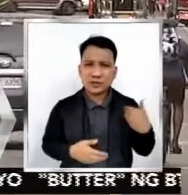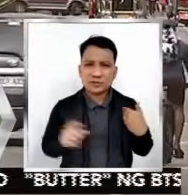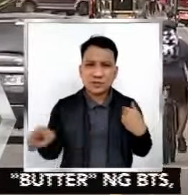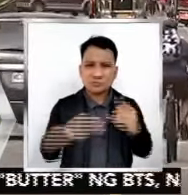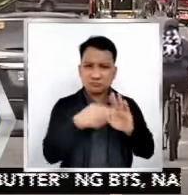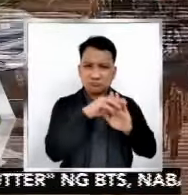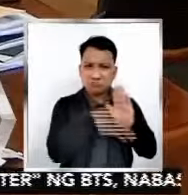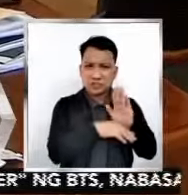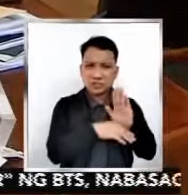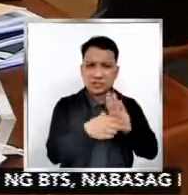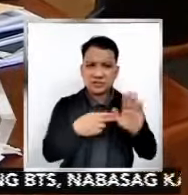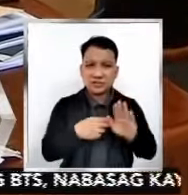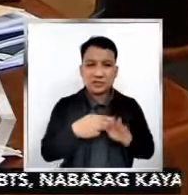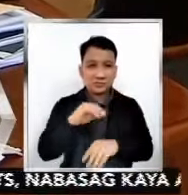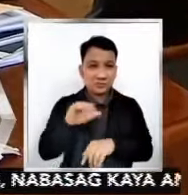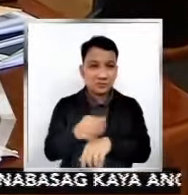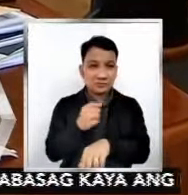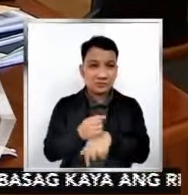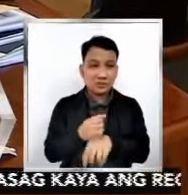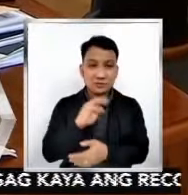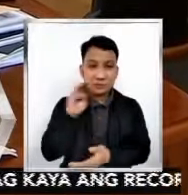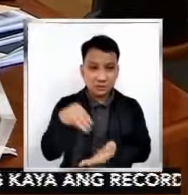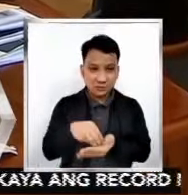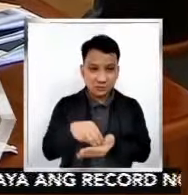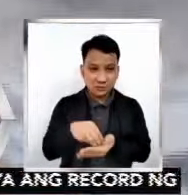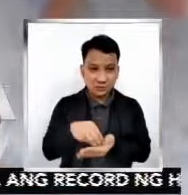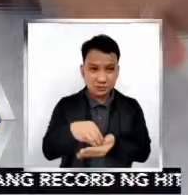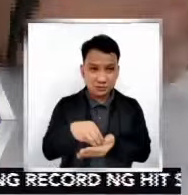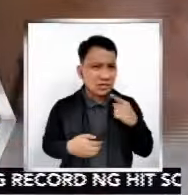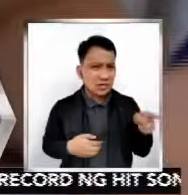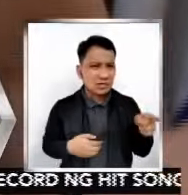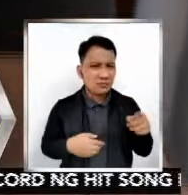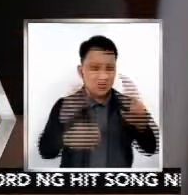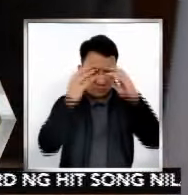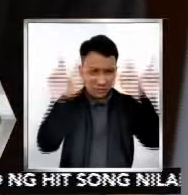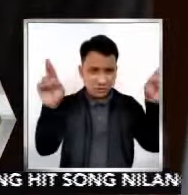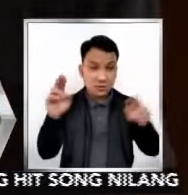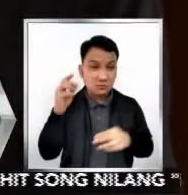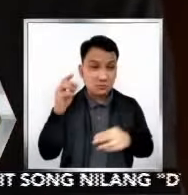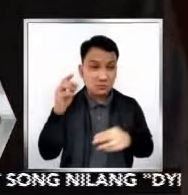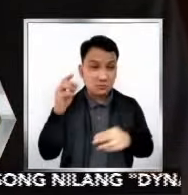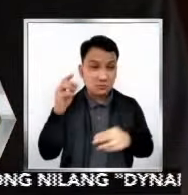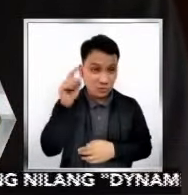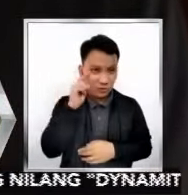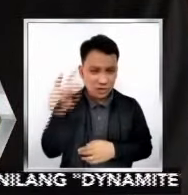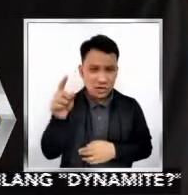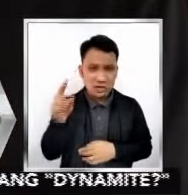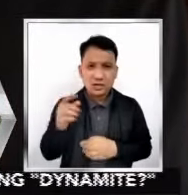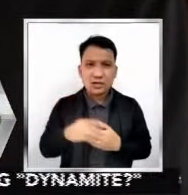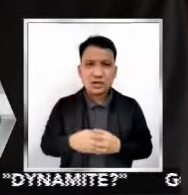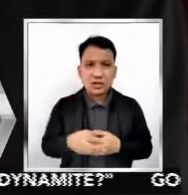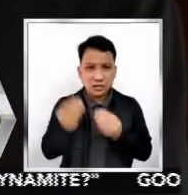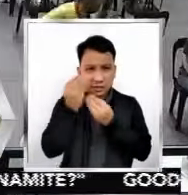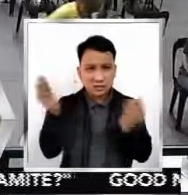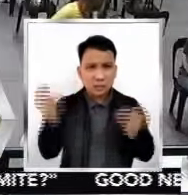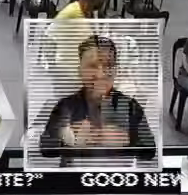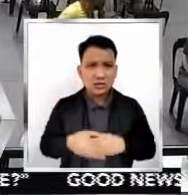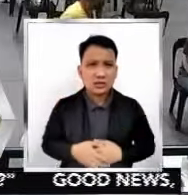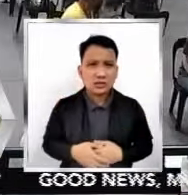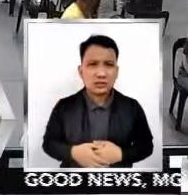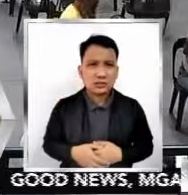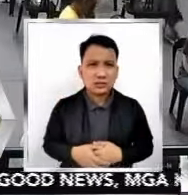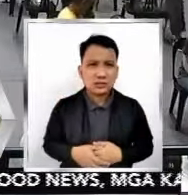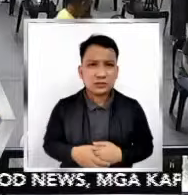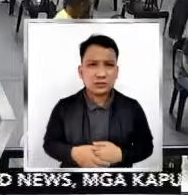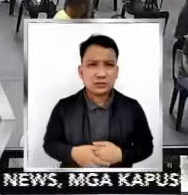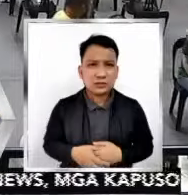Juan at Mandaluyong. Sabi ni San Juan Mayor Francis Zamora, maituturing na isang scam ang bentahan ng mga government-procured na bakuna at wala